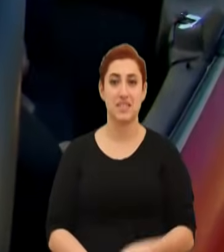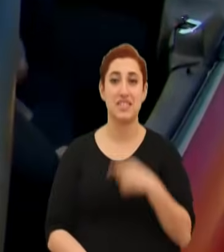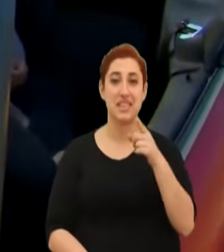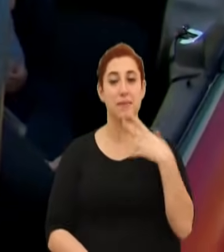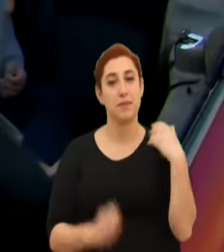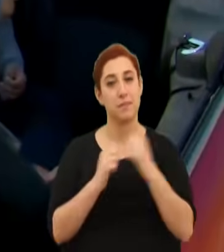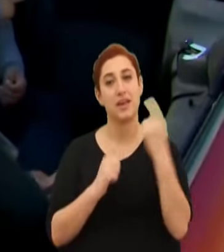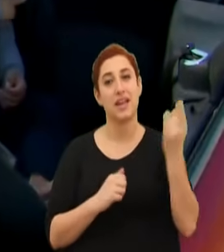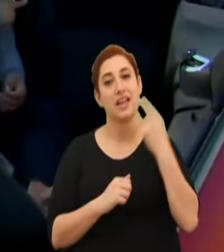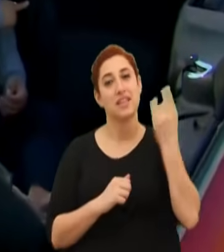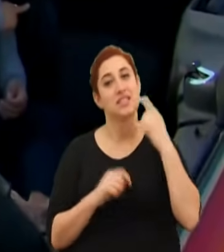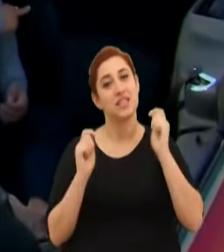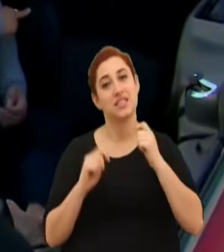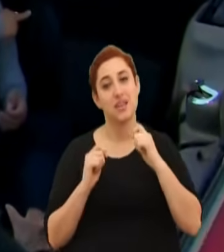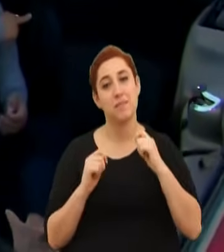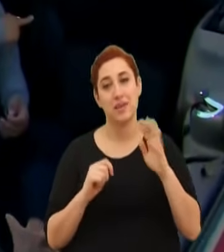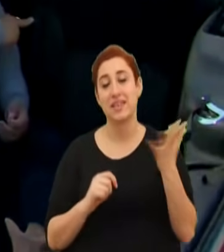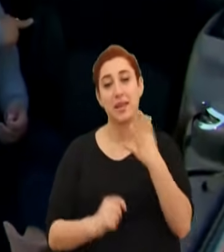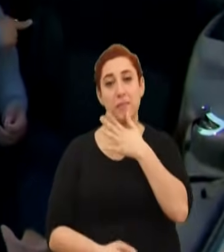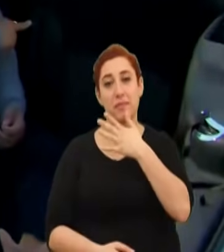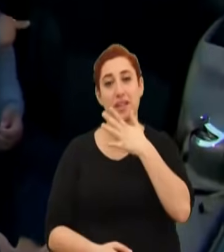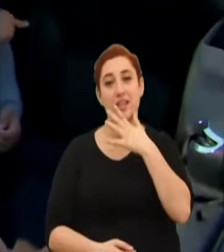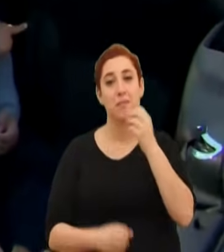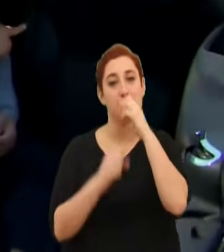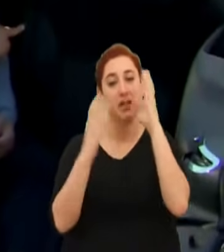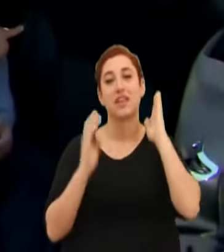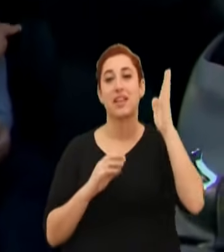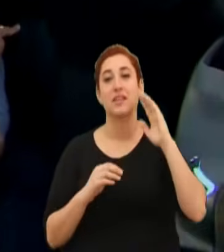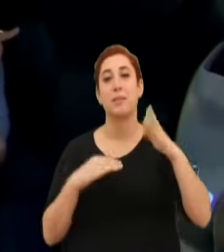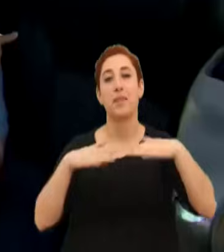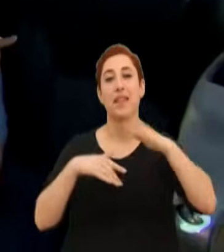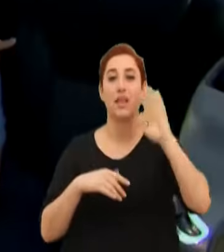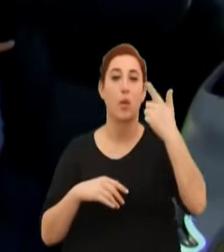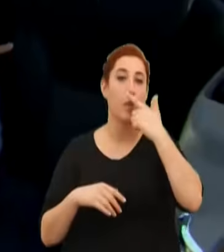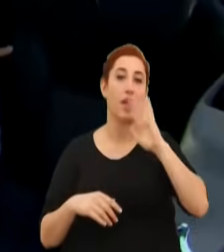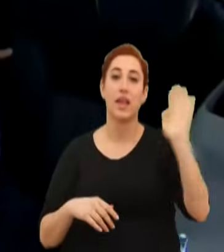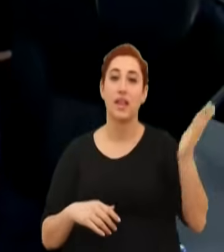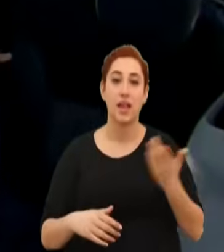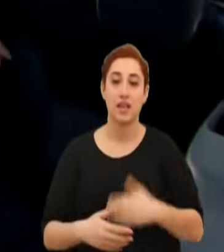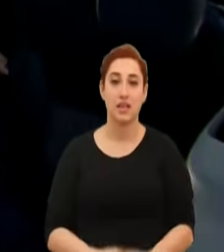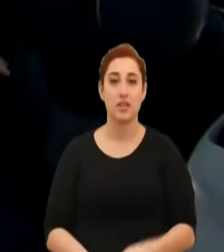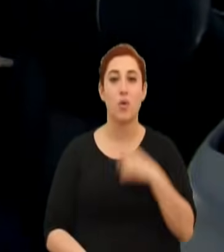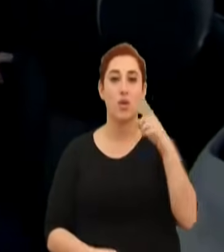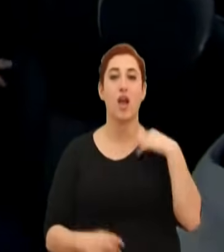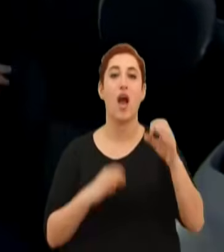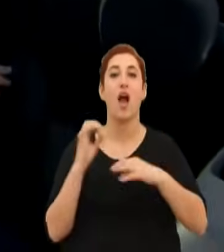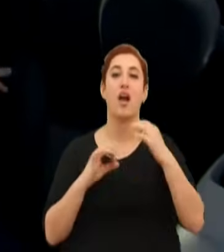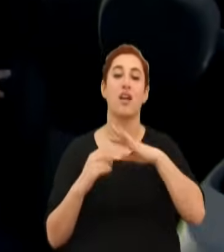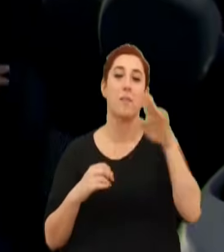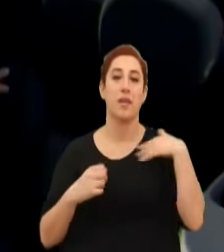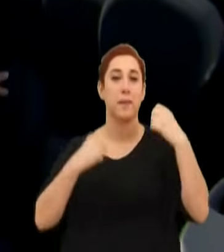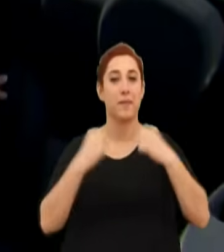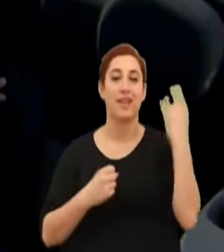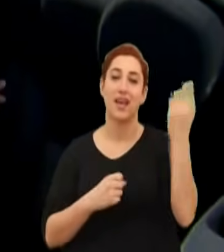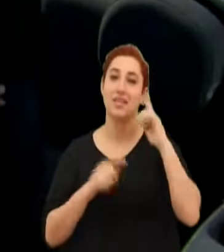Seninle gezeriz, tozarız. Ne bileyim, kırlara gideriz, pikniğe gideriz, koya gideriz. Oradaki akrabalarımı